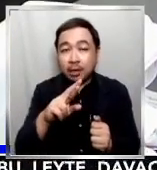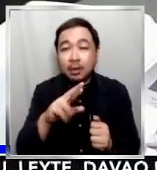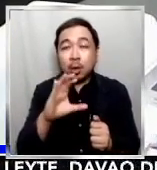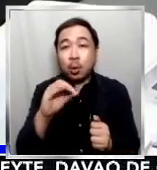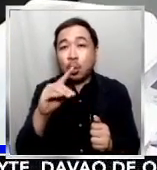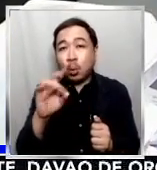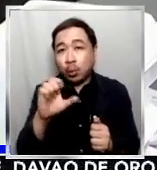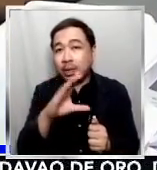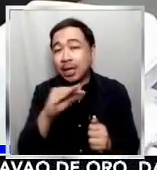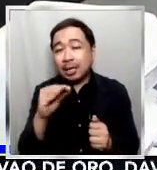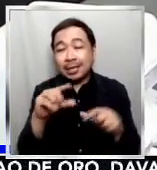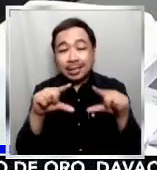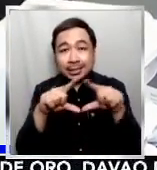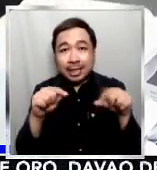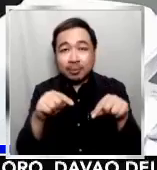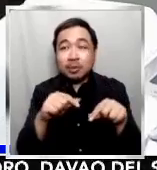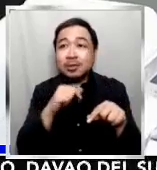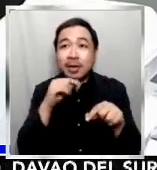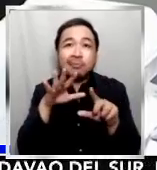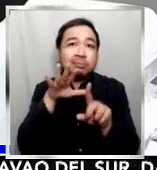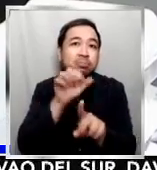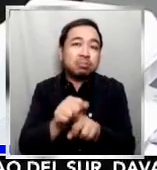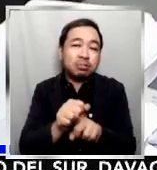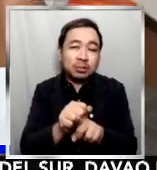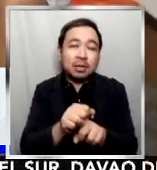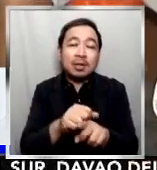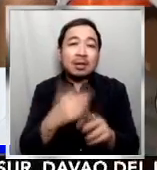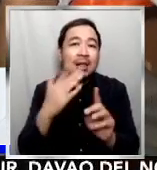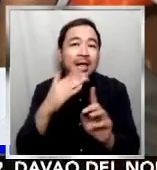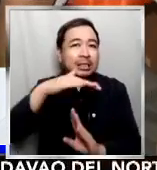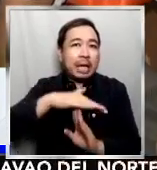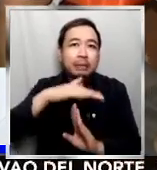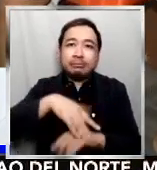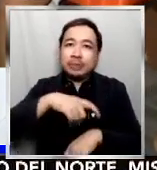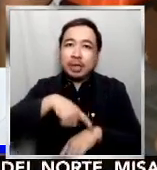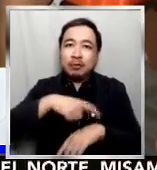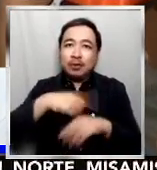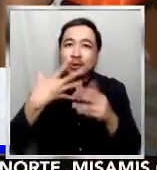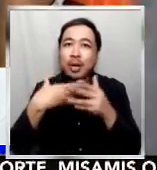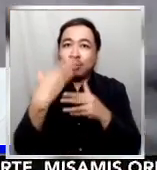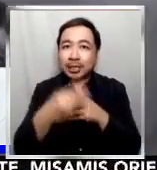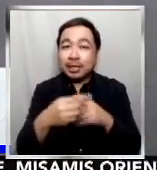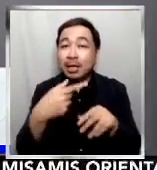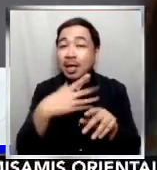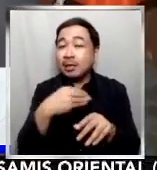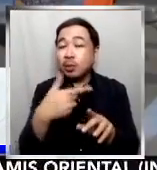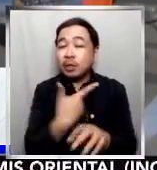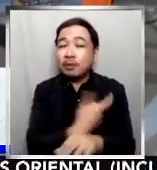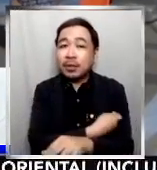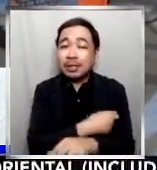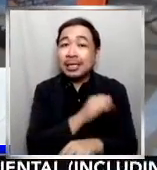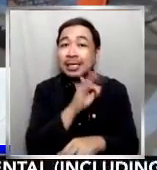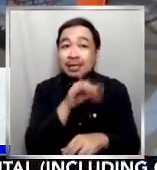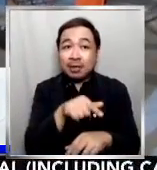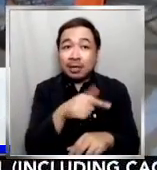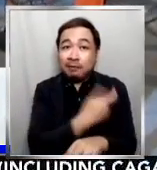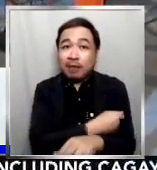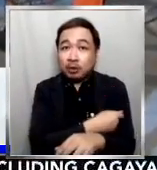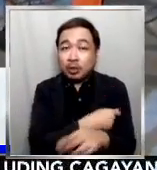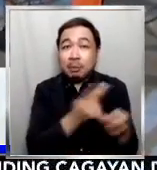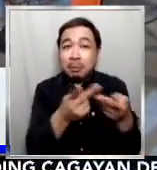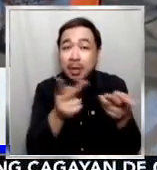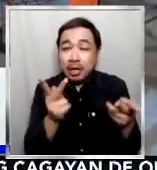hindi mahuli sa curfew, pati na sa vaccination site. Kung ang oras ng bakunahan tila walang hangganan dahil sa